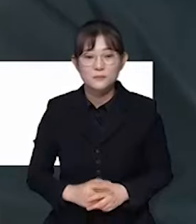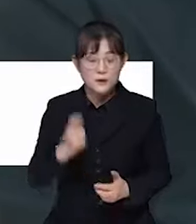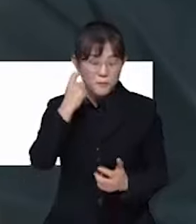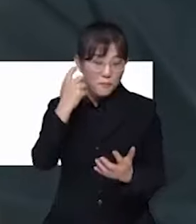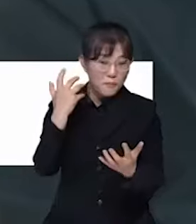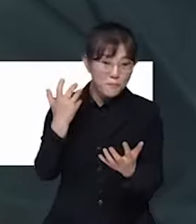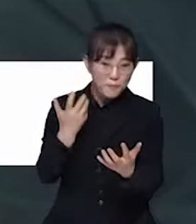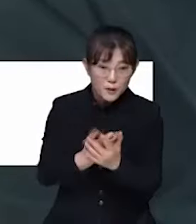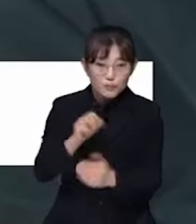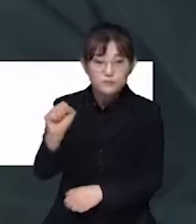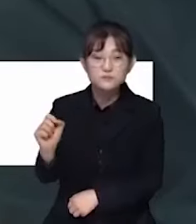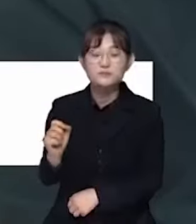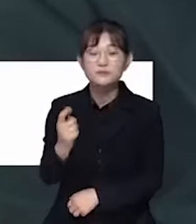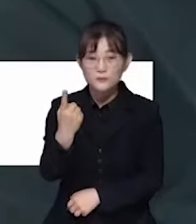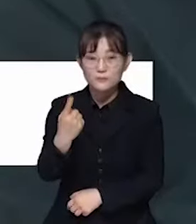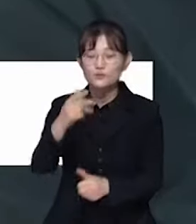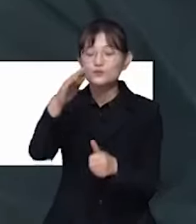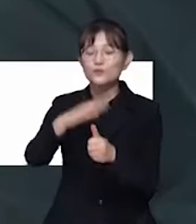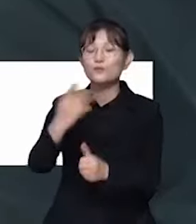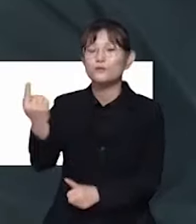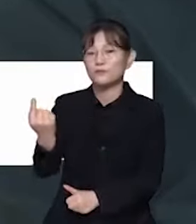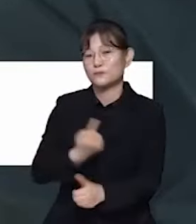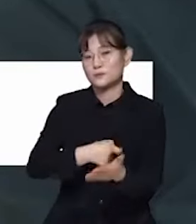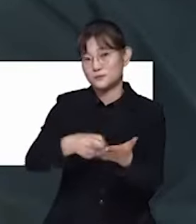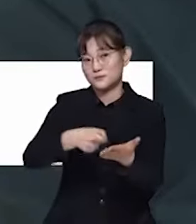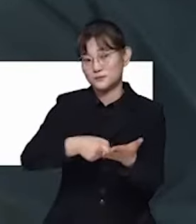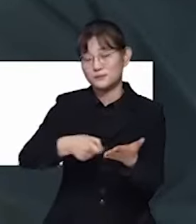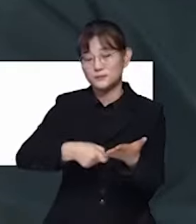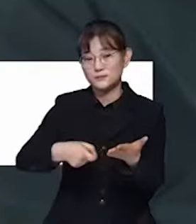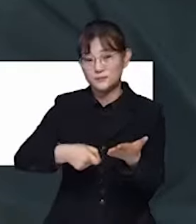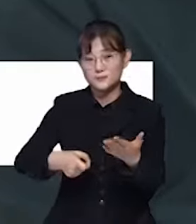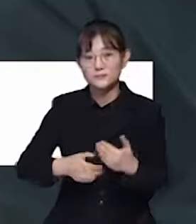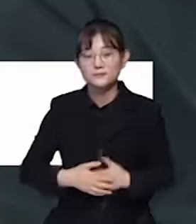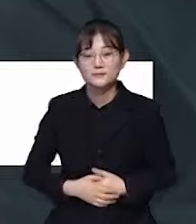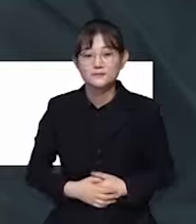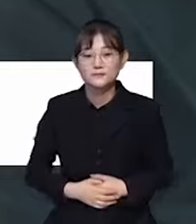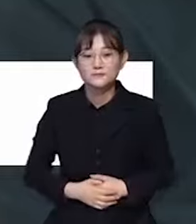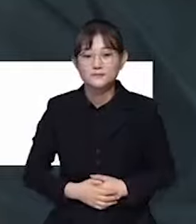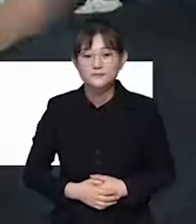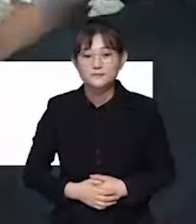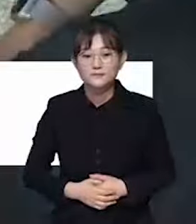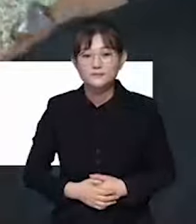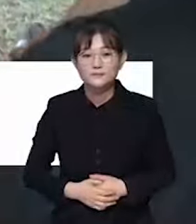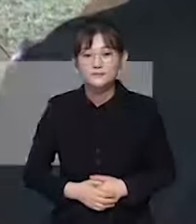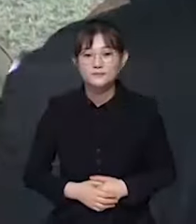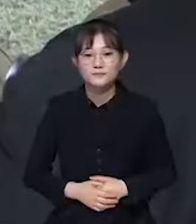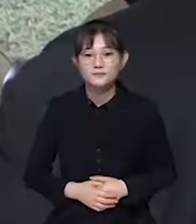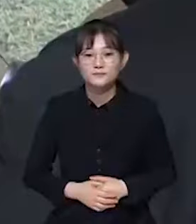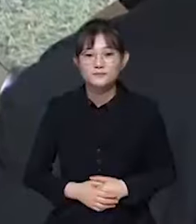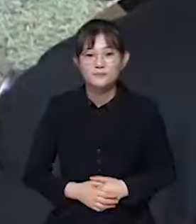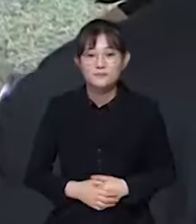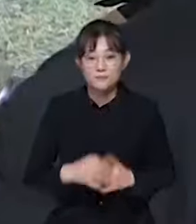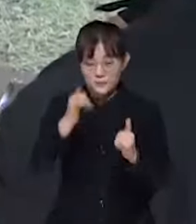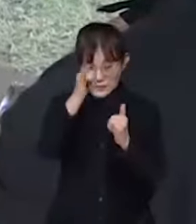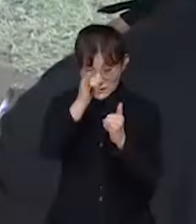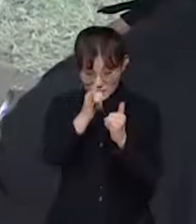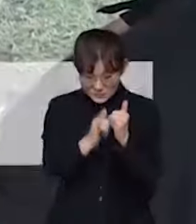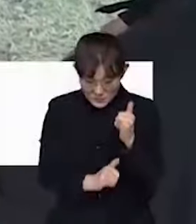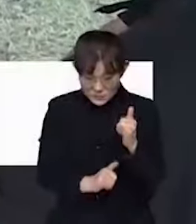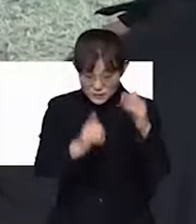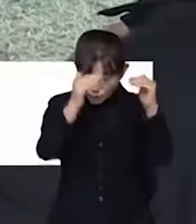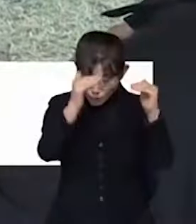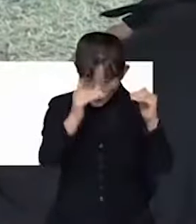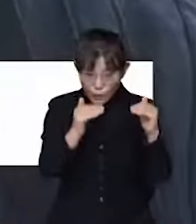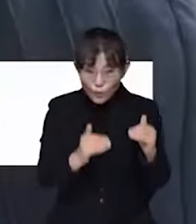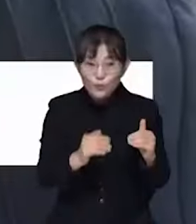그러니까 그것이 하나의 동기가 돼가지고 소년이 온다를 쓰지 않았나. 또 역사적 사실 등